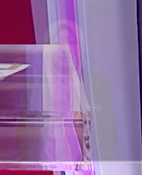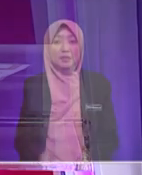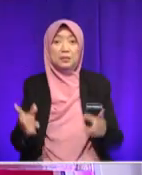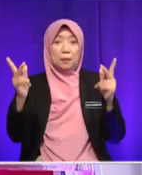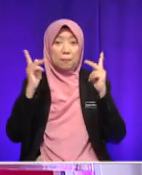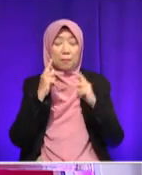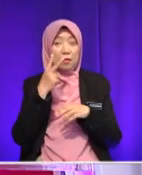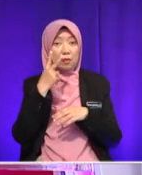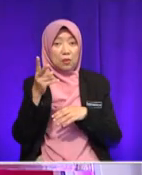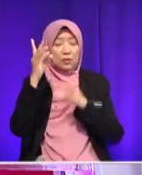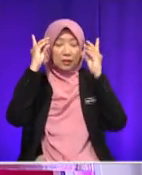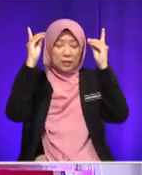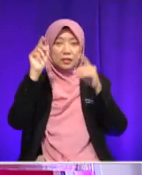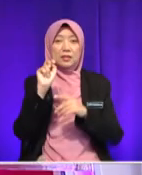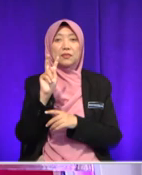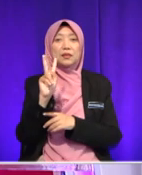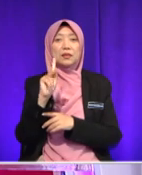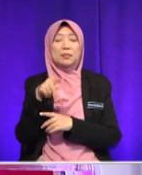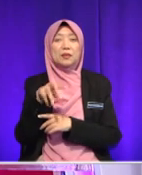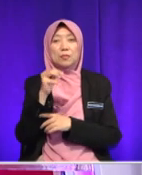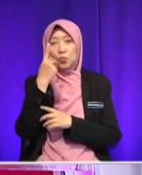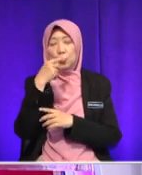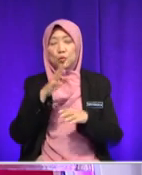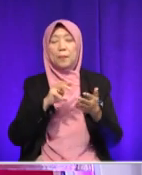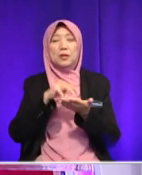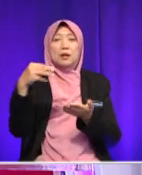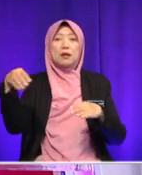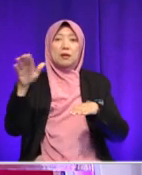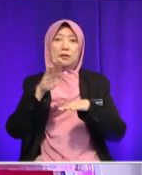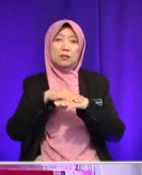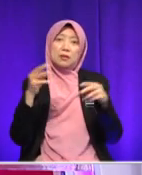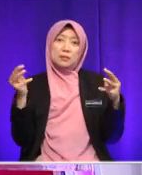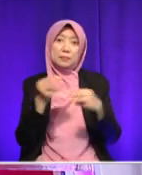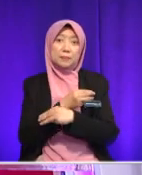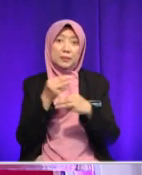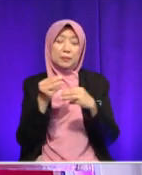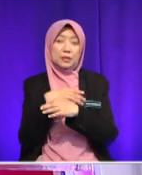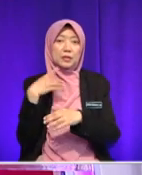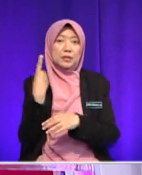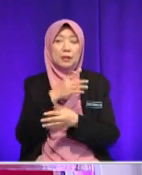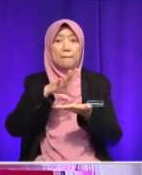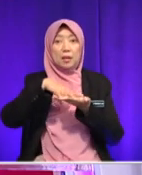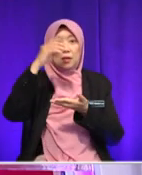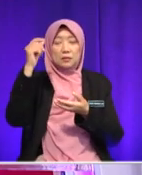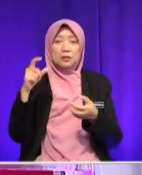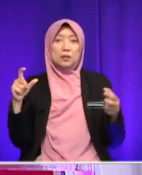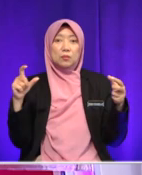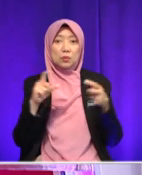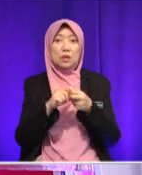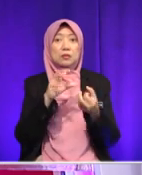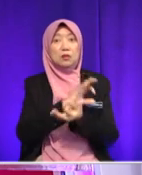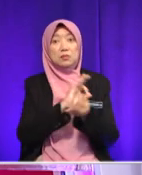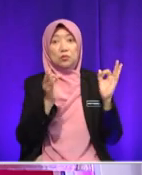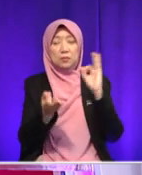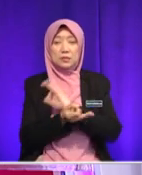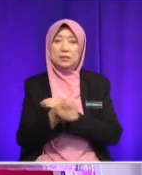Kembali menonton Didik TV KPM. Untuk slot menengah atas mata pelajaran matematik, kita belajar mengenai gabungan transformasi pada hari